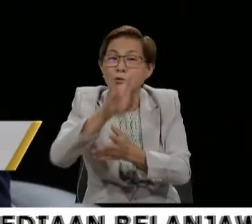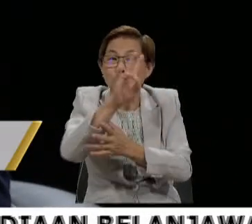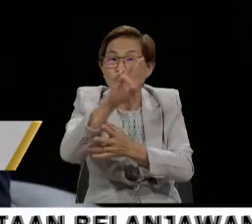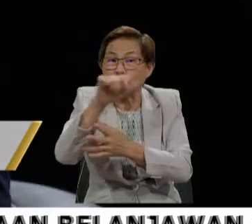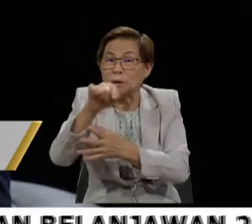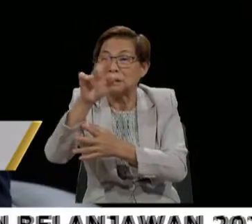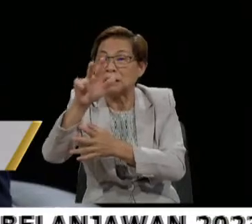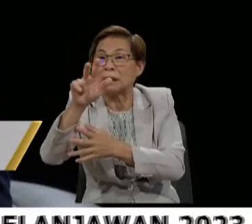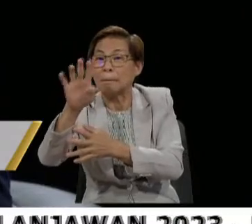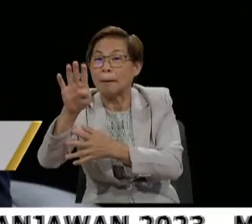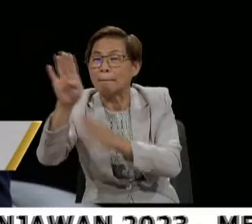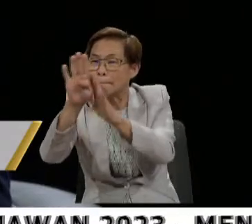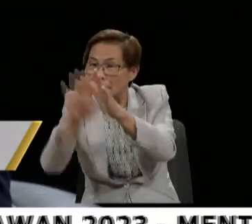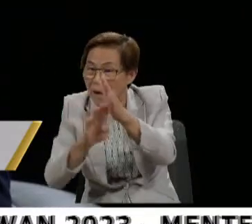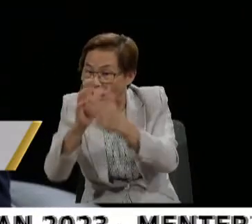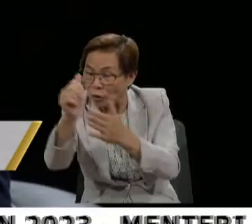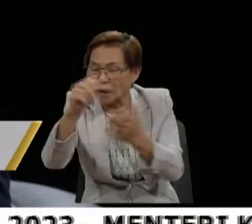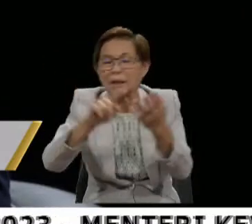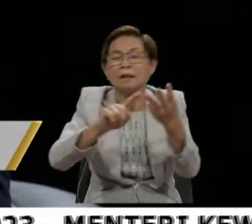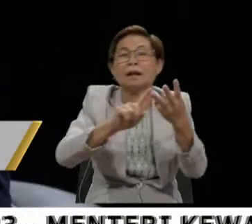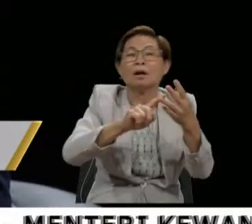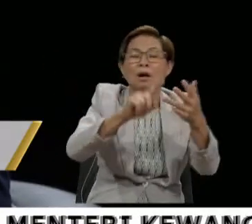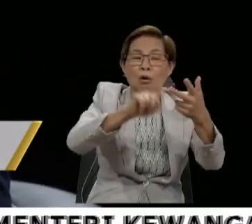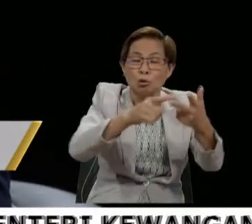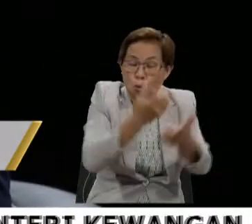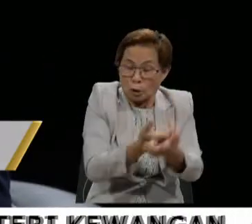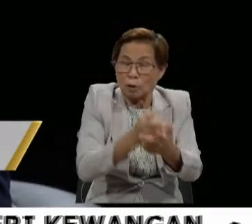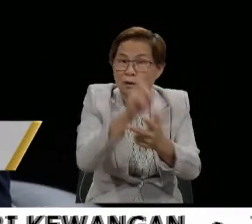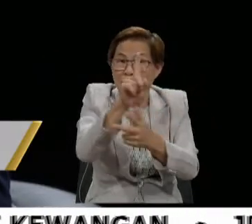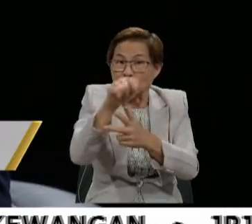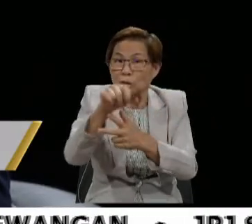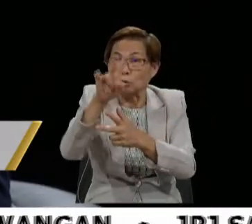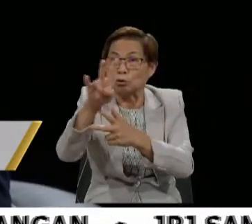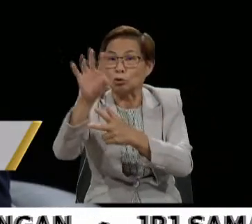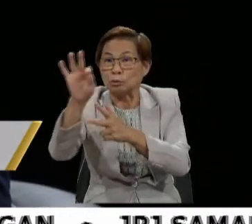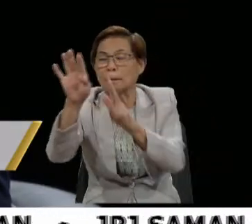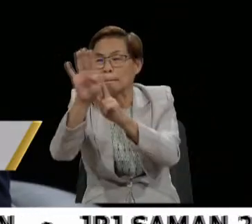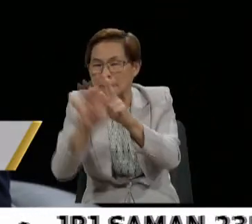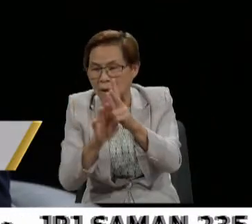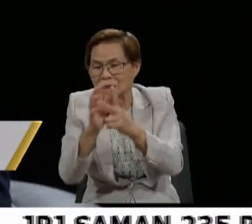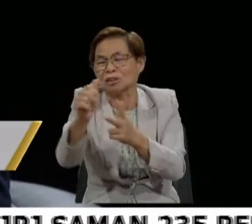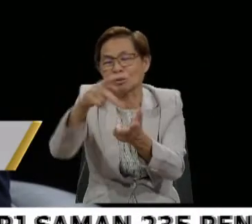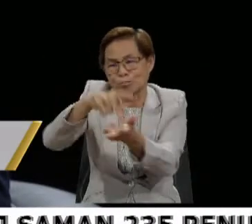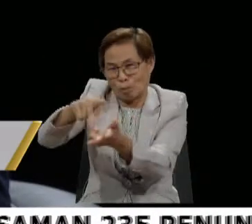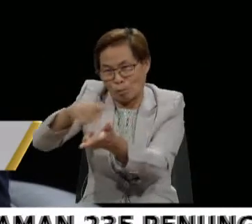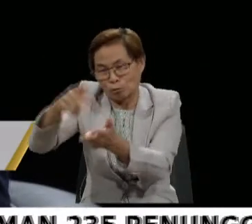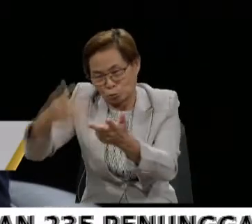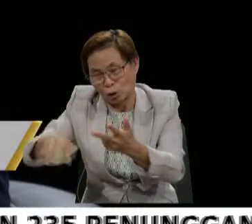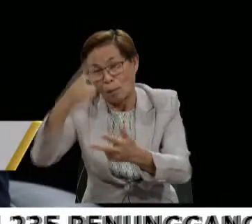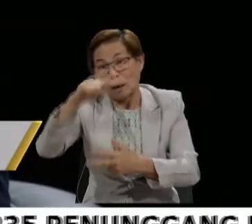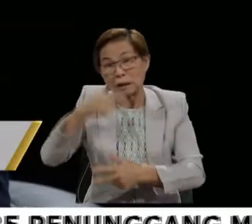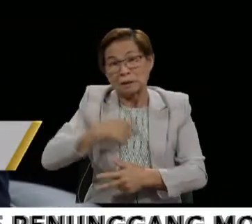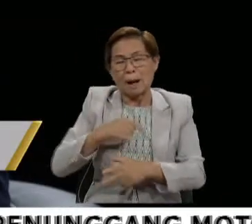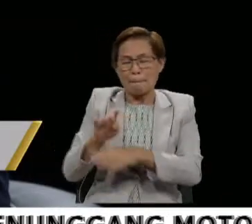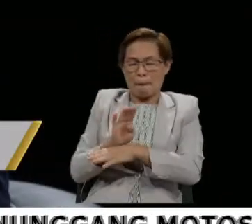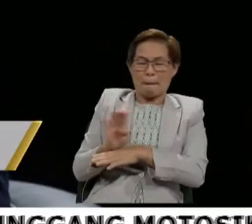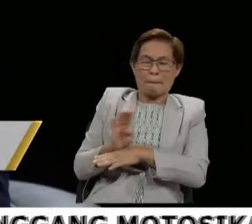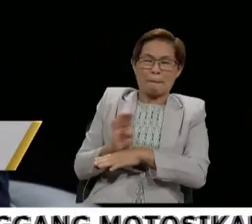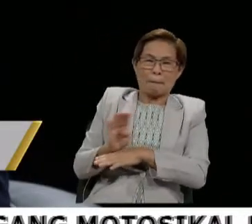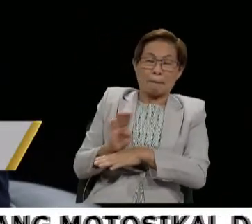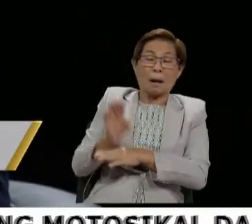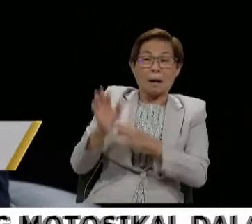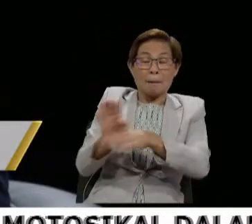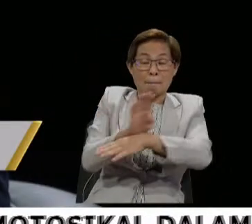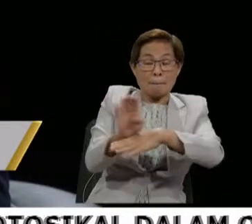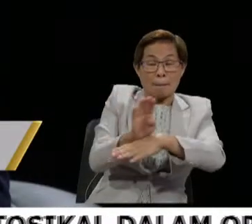rm.34 bilion dan juga untuk ekonomi rm.79 bilion bagi sektor perniagaan tu kalau kita